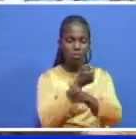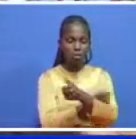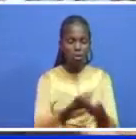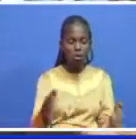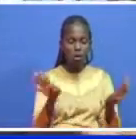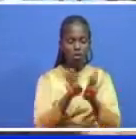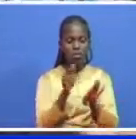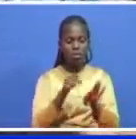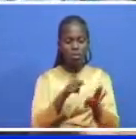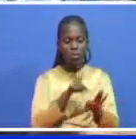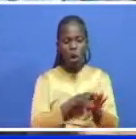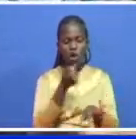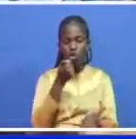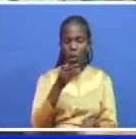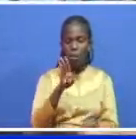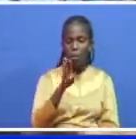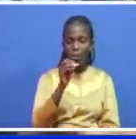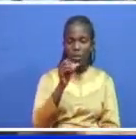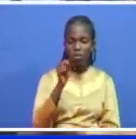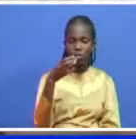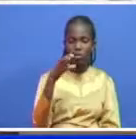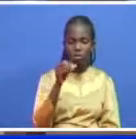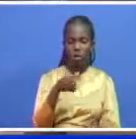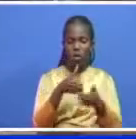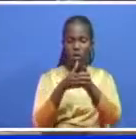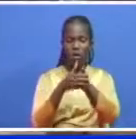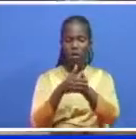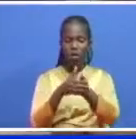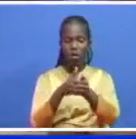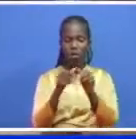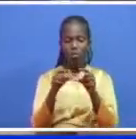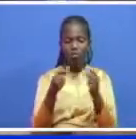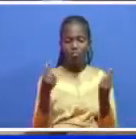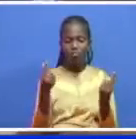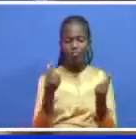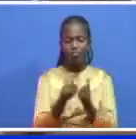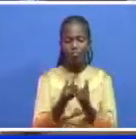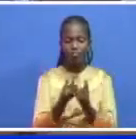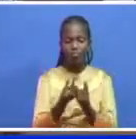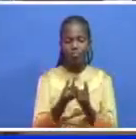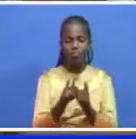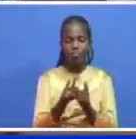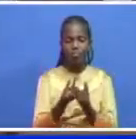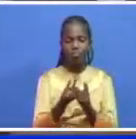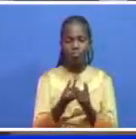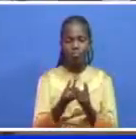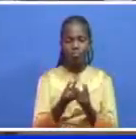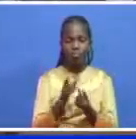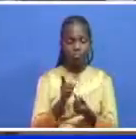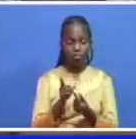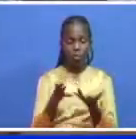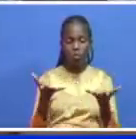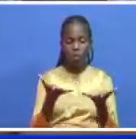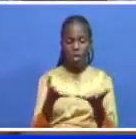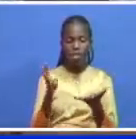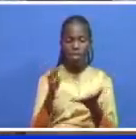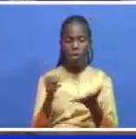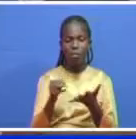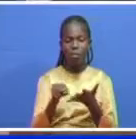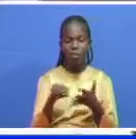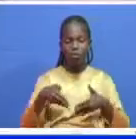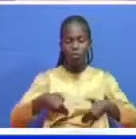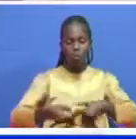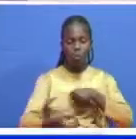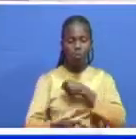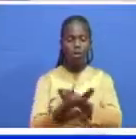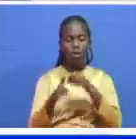ya saa. Uwa neno ni boss kumulu lo tongwe siya kundia ngwata na ya somi mati na mimanyo sosia yulu. Balama hatuwa isecha adhicha kuta mwika skulu ni wa musingi